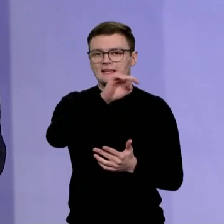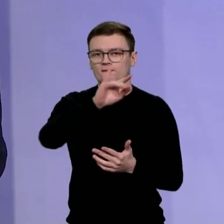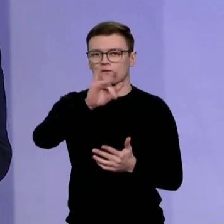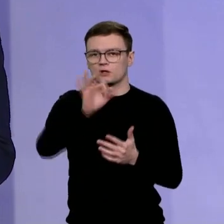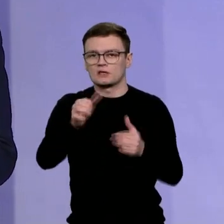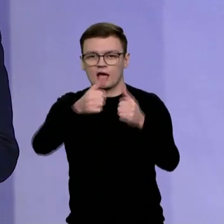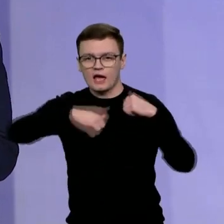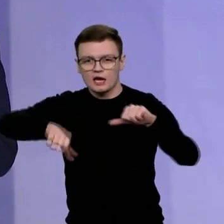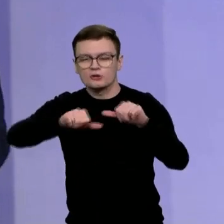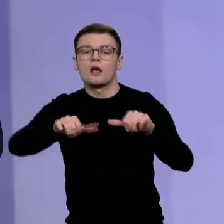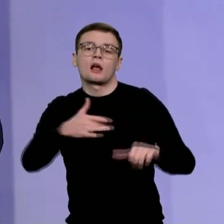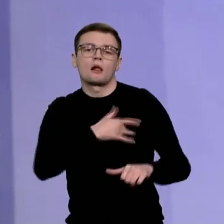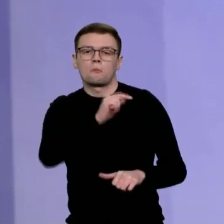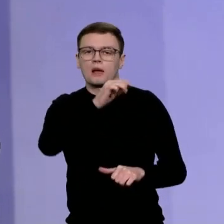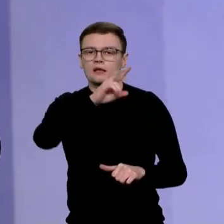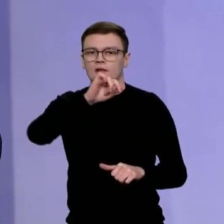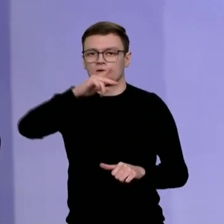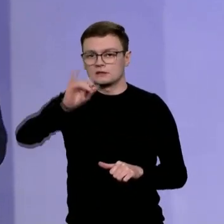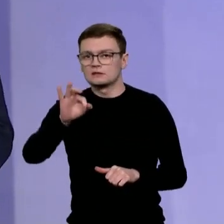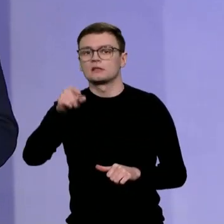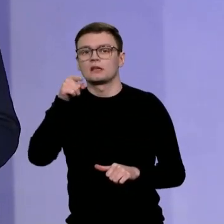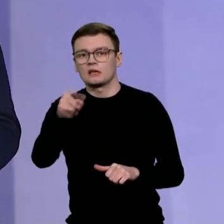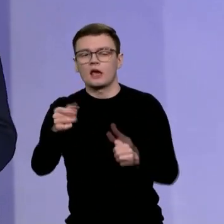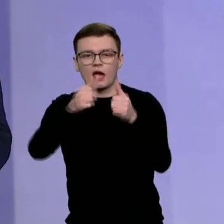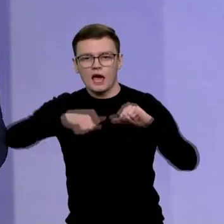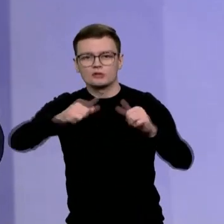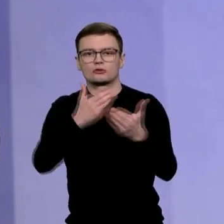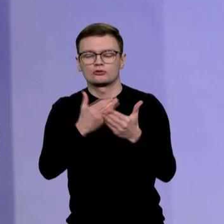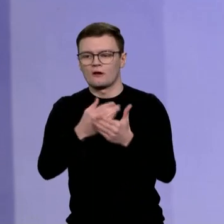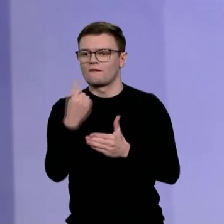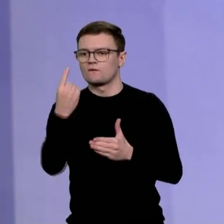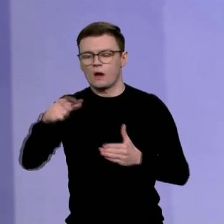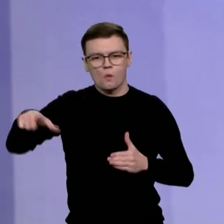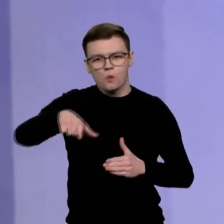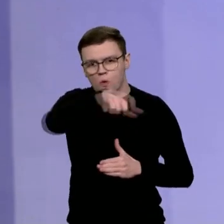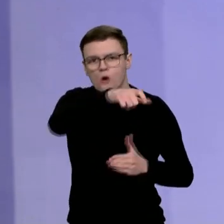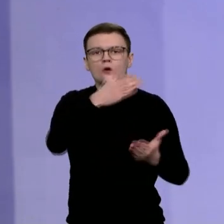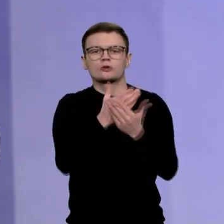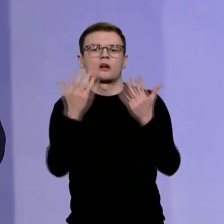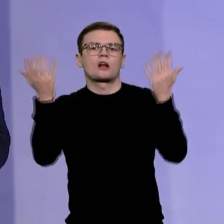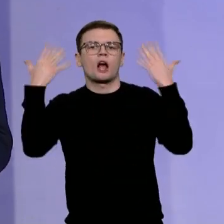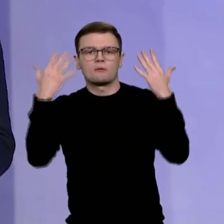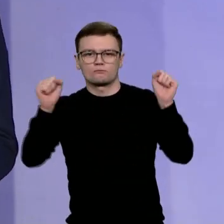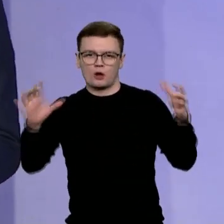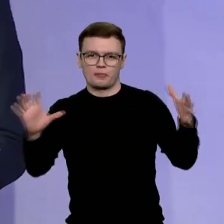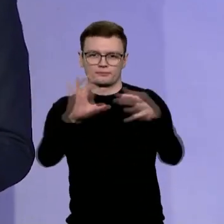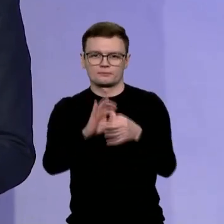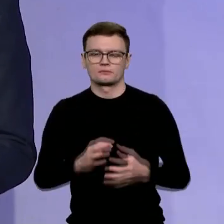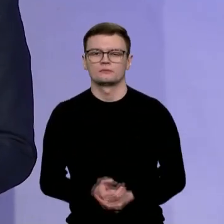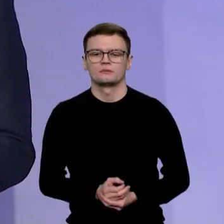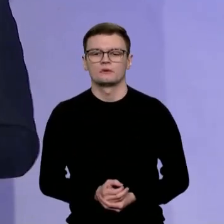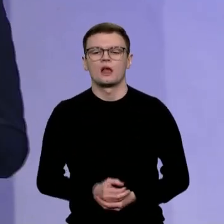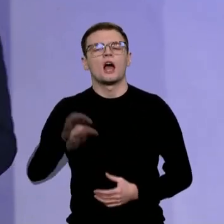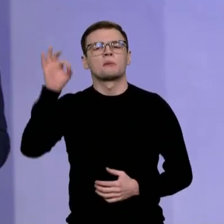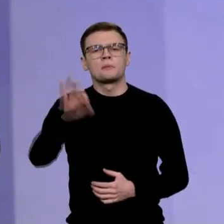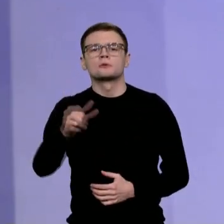Pagėluvio ežeru, galbūt su Kurtuvėnais ir padaryti vieną didelį dviračių taką, kuris būtų gamtoje. Nes dažnu atveju žmonės nevažiuoja pasivažinėti po